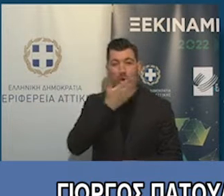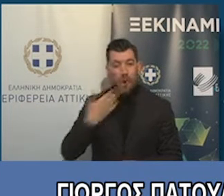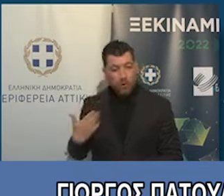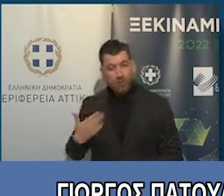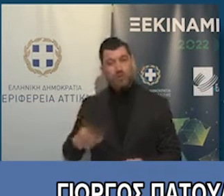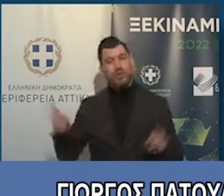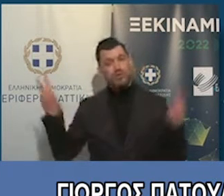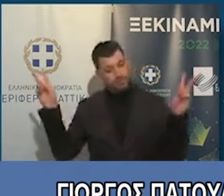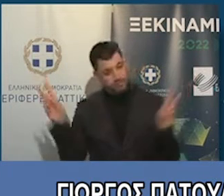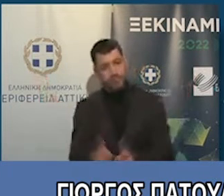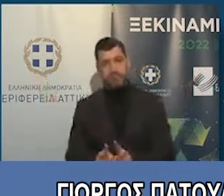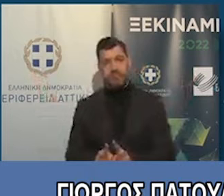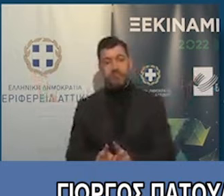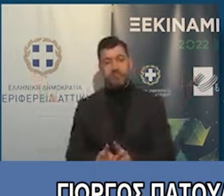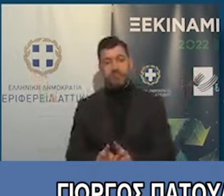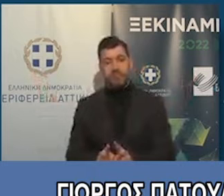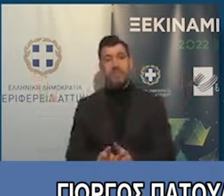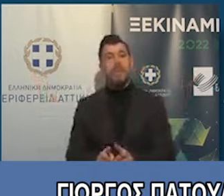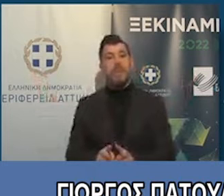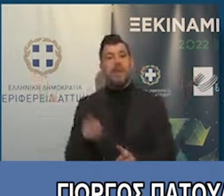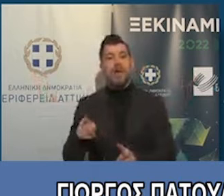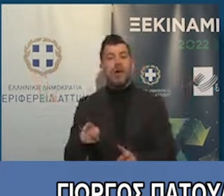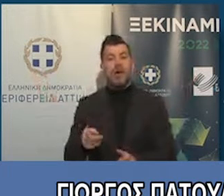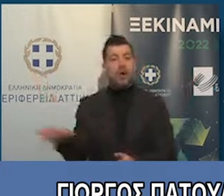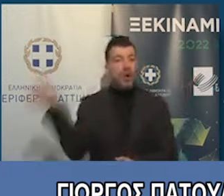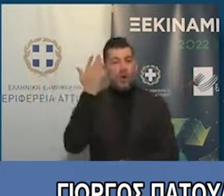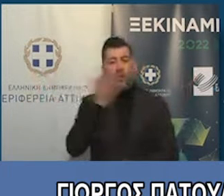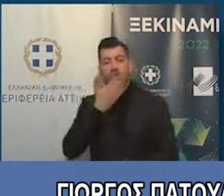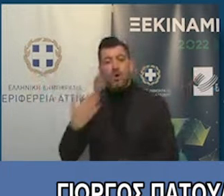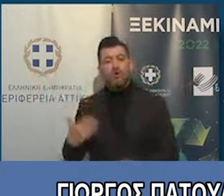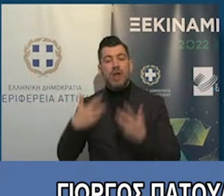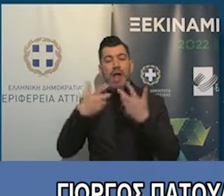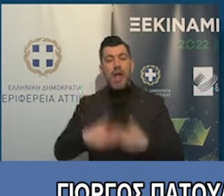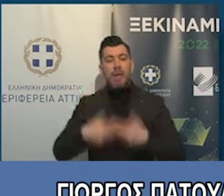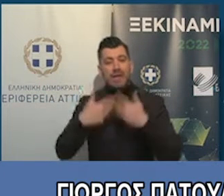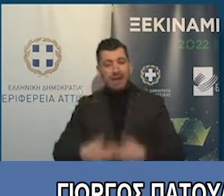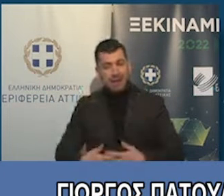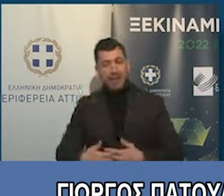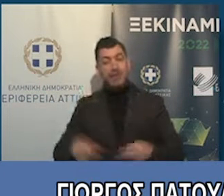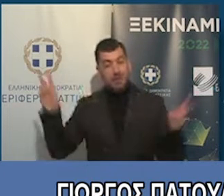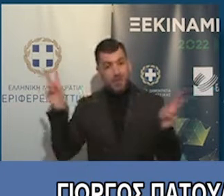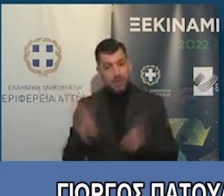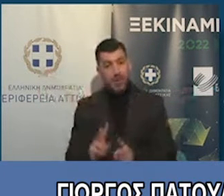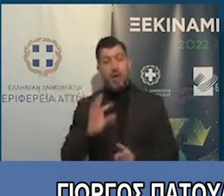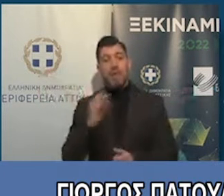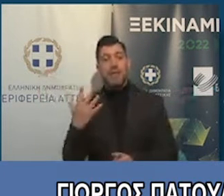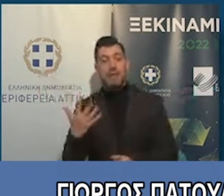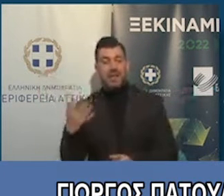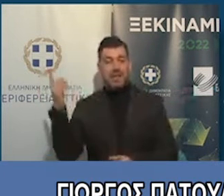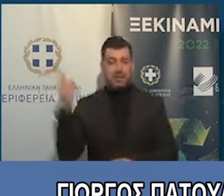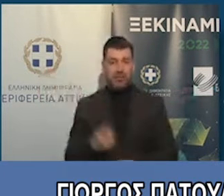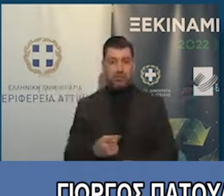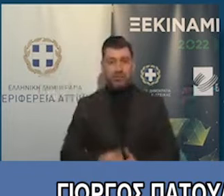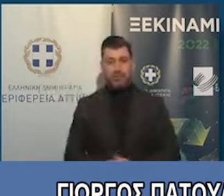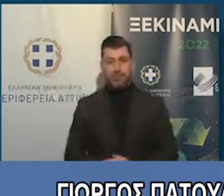εκτροπή θα μειωθεί και το κόστος επεξεργασίας και διάθεσης τάξεως του 55 ευρώ ανά τόνο.